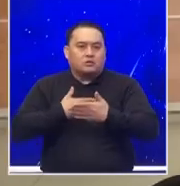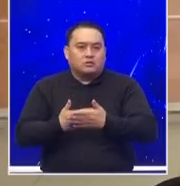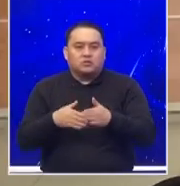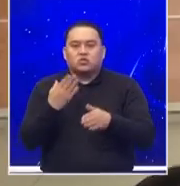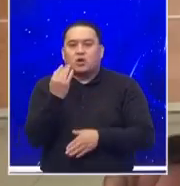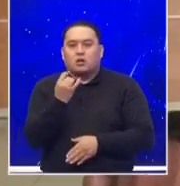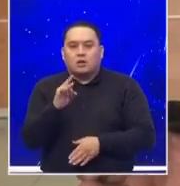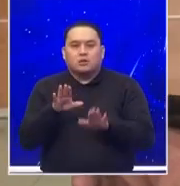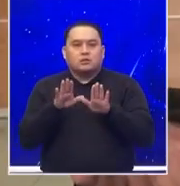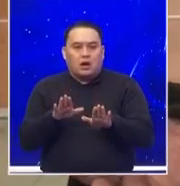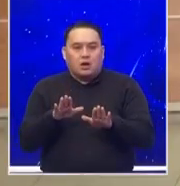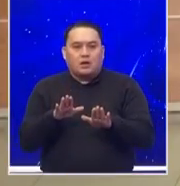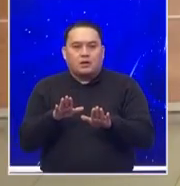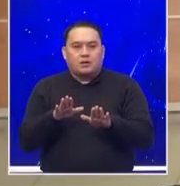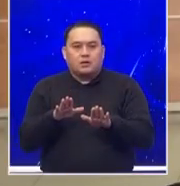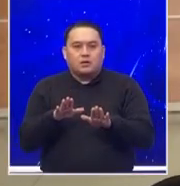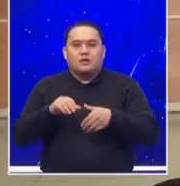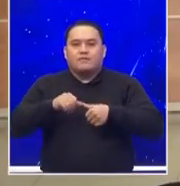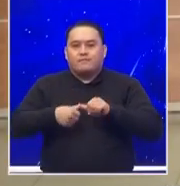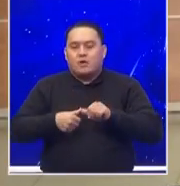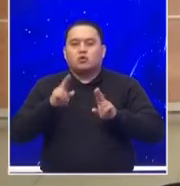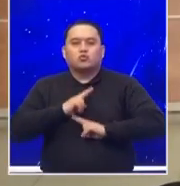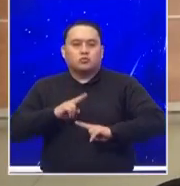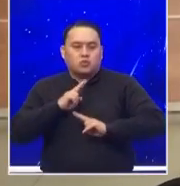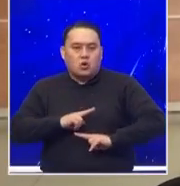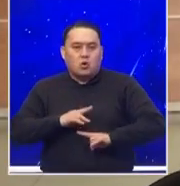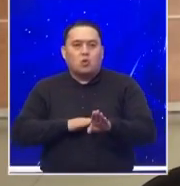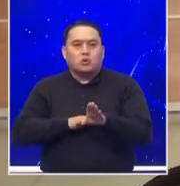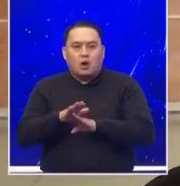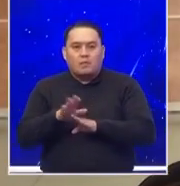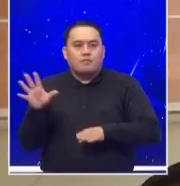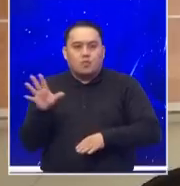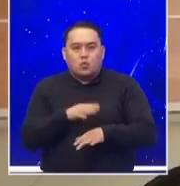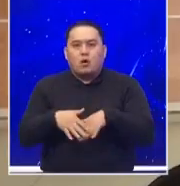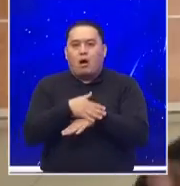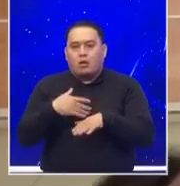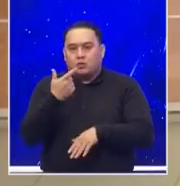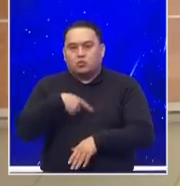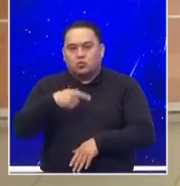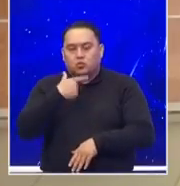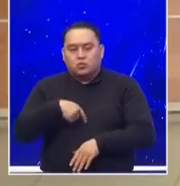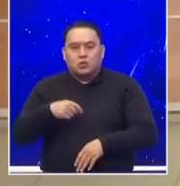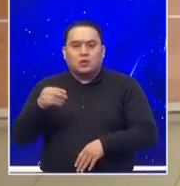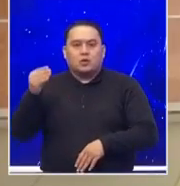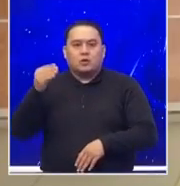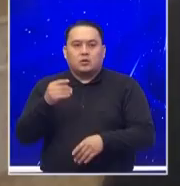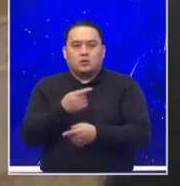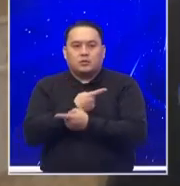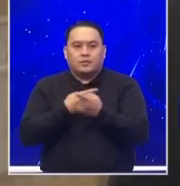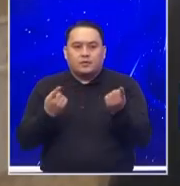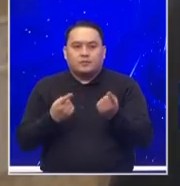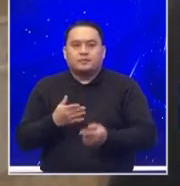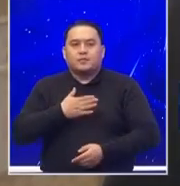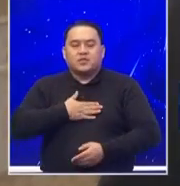қана ғасыр жұмысын атқарып, бүкіл халыққа өзінің үнін жария етіп кетті.